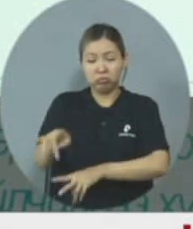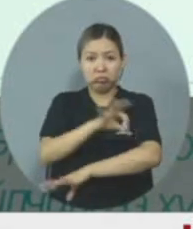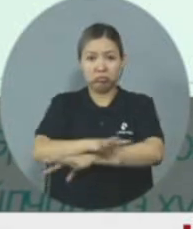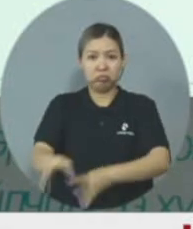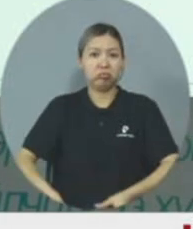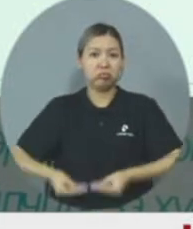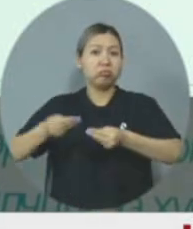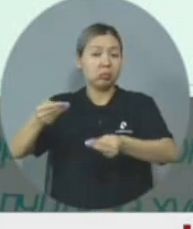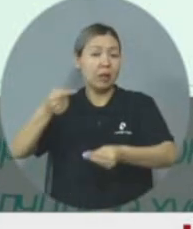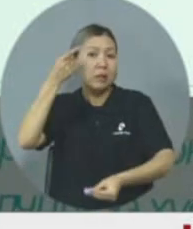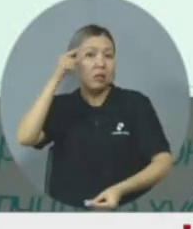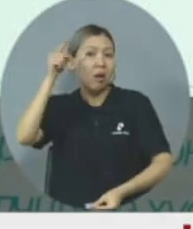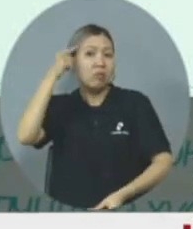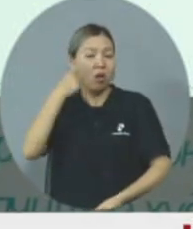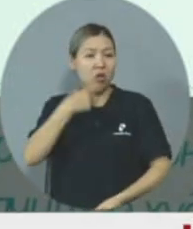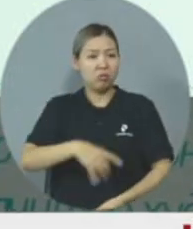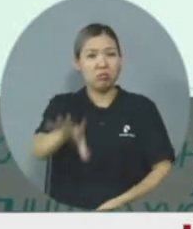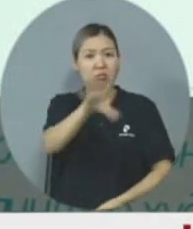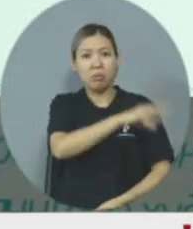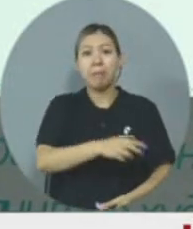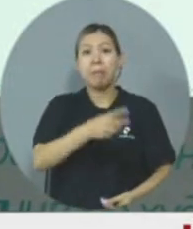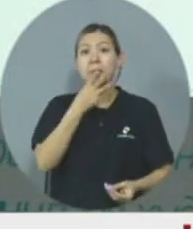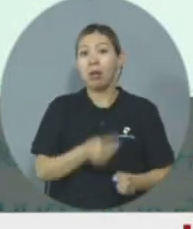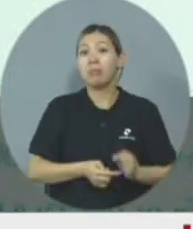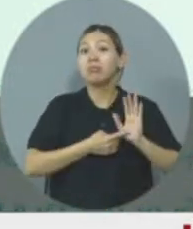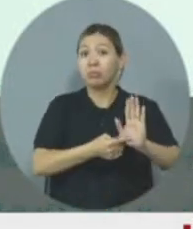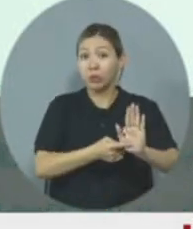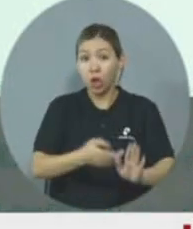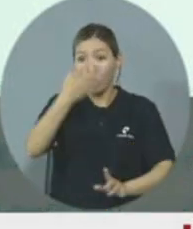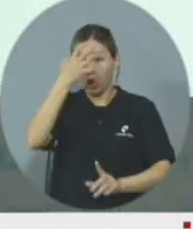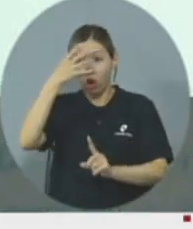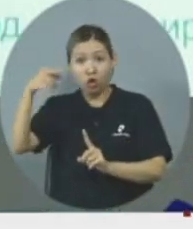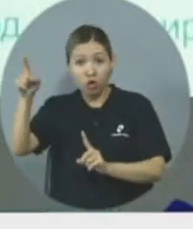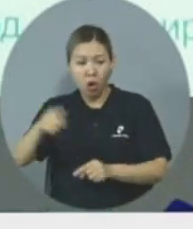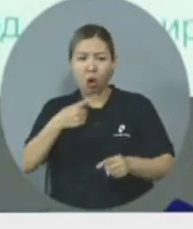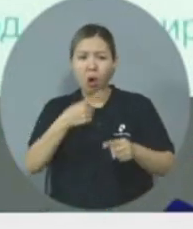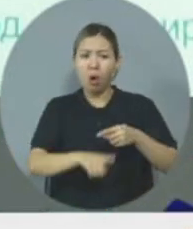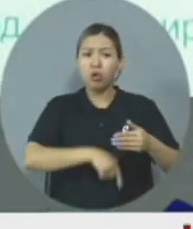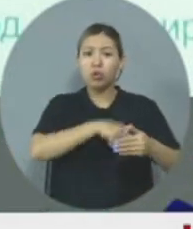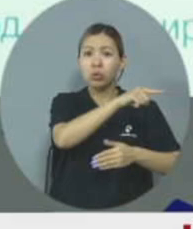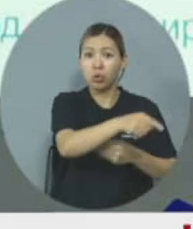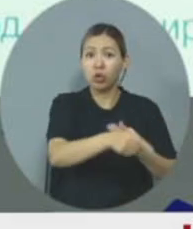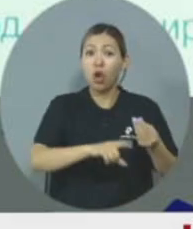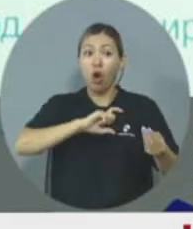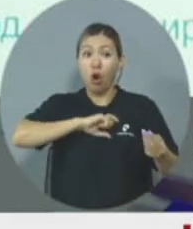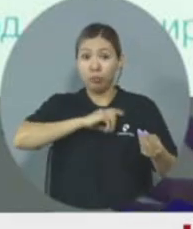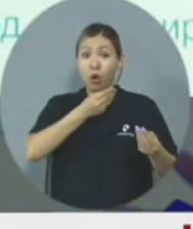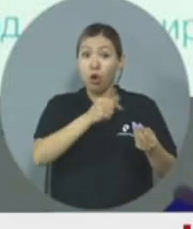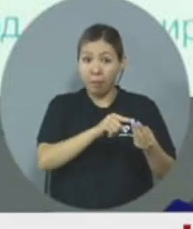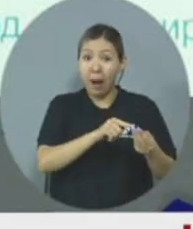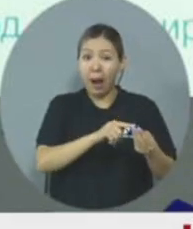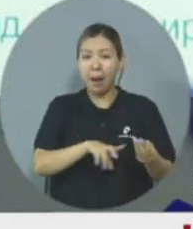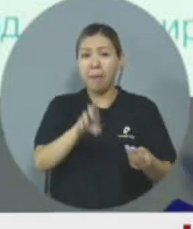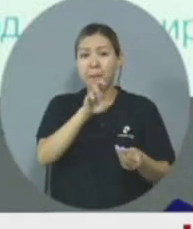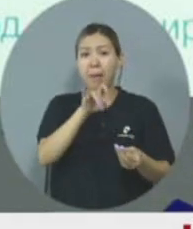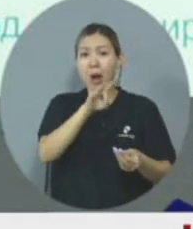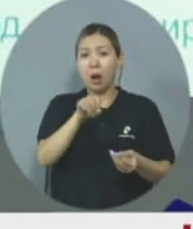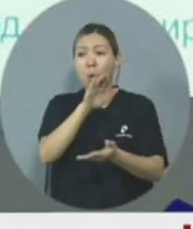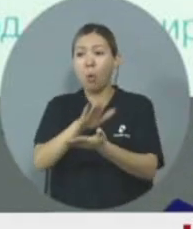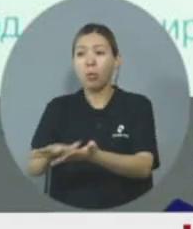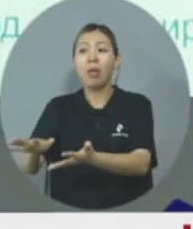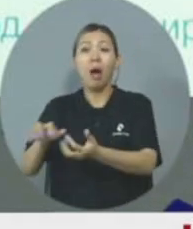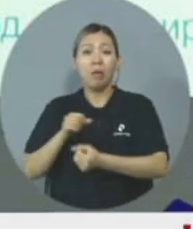гэж санаачлагч гишүүдийн зүгээс мэдээллээ. Тухайлбал төрийн болон орон нутгийн өмчийн хөрөнгөөр бараа үйлчлэгээ худалдан авах тендерийн тухай